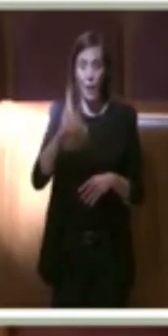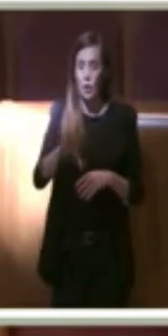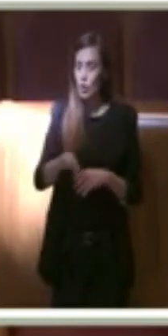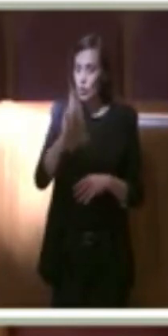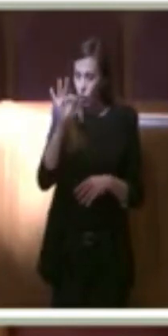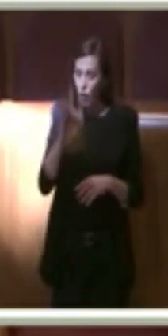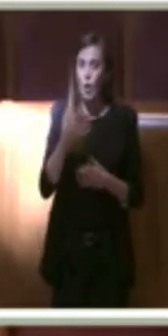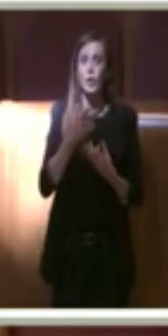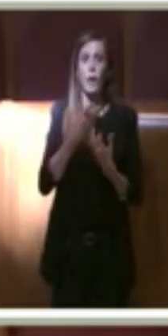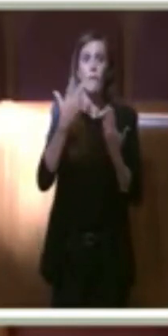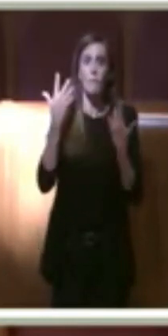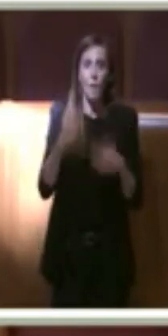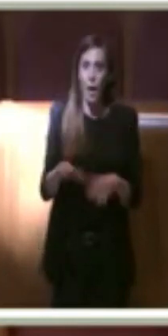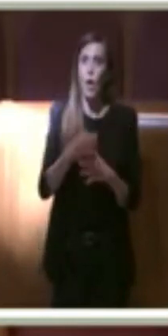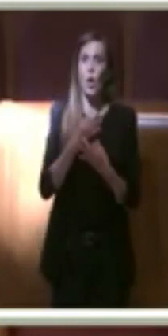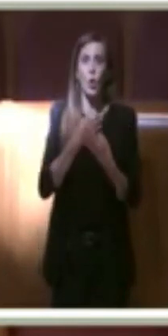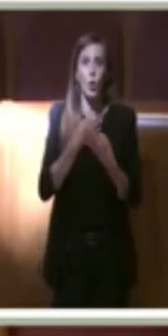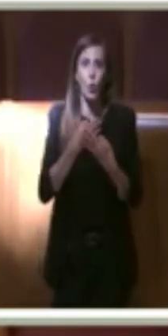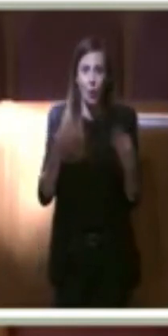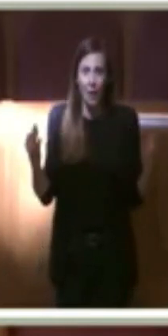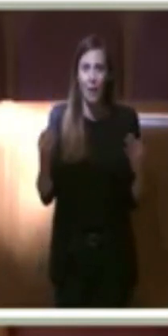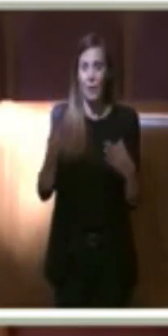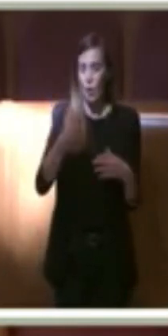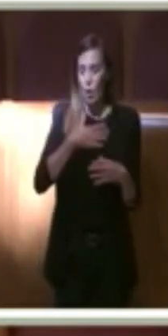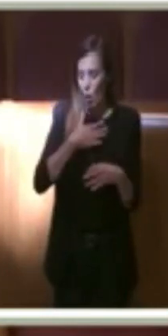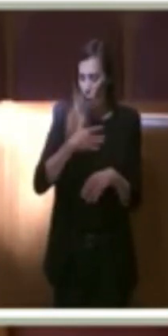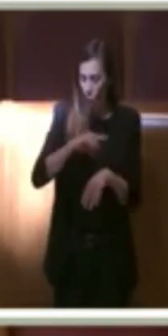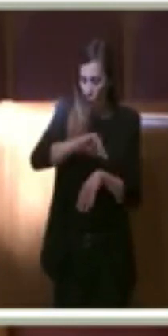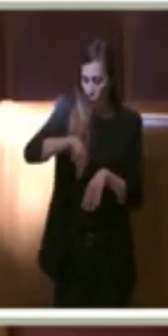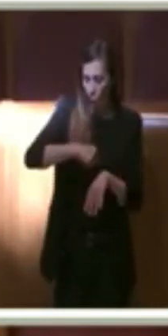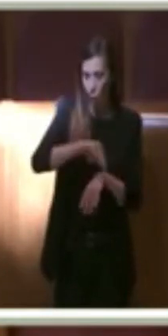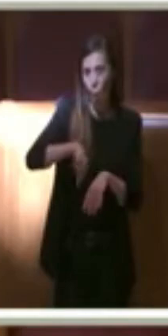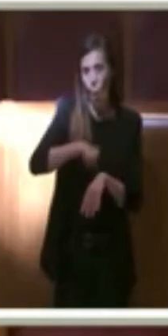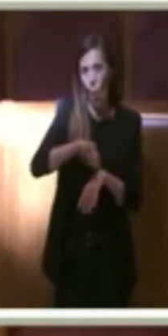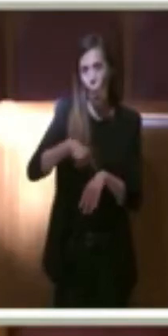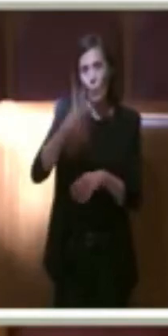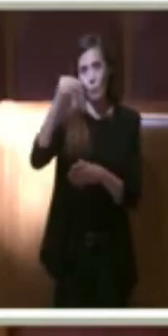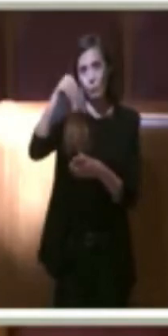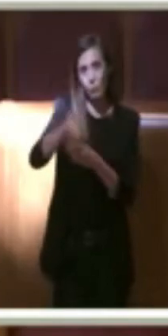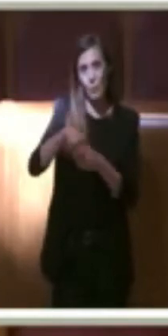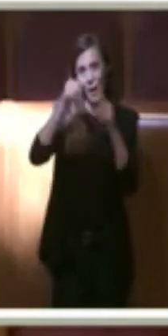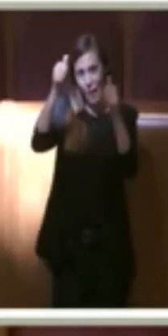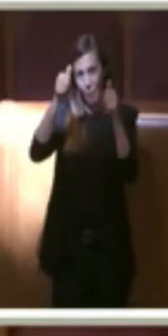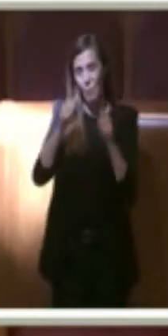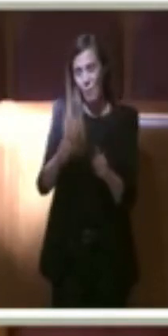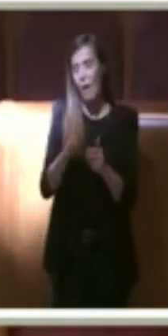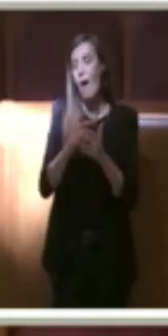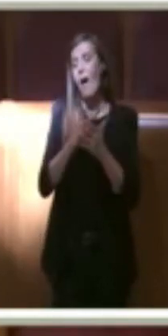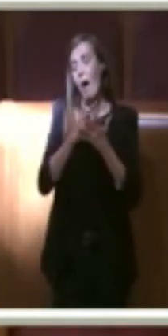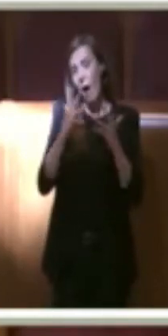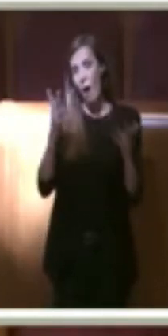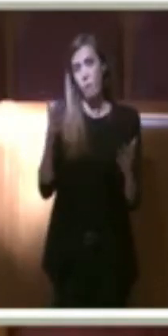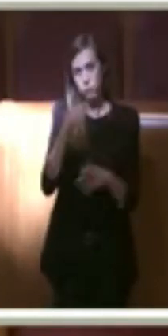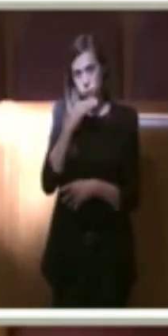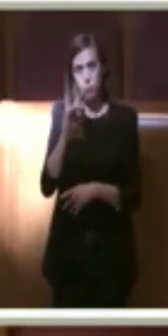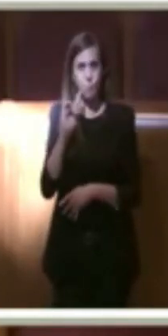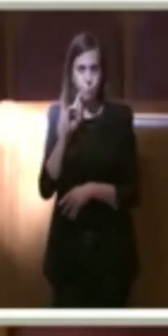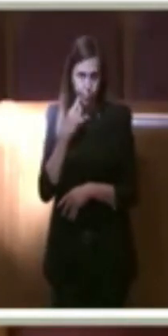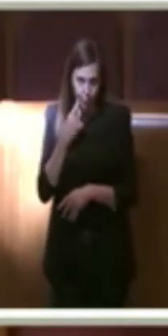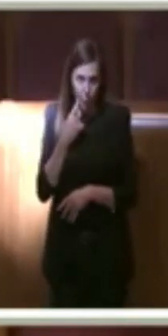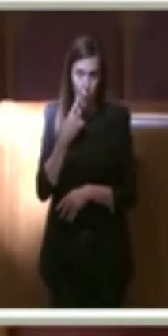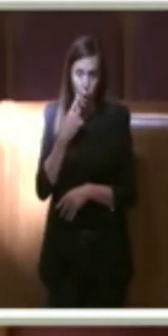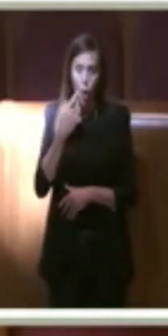scelte corrette. Abbiamo messo un numero di ore in quell'appalto molto ampio, molto di più di quelli che svolgono